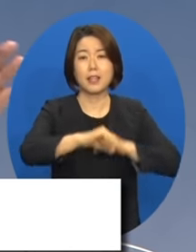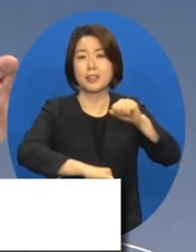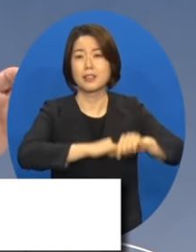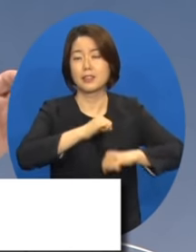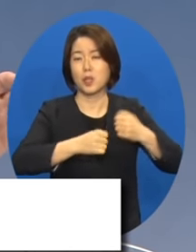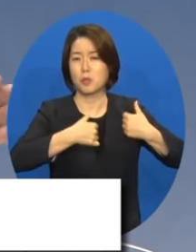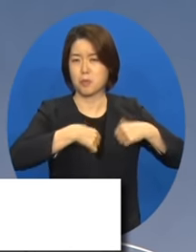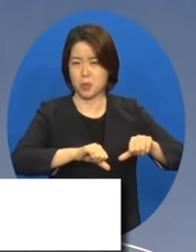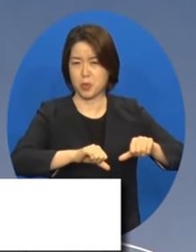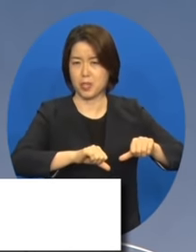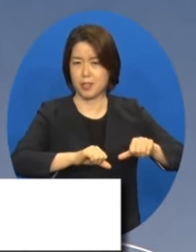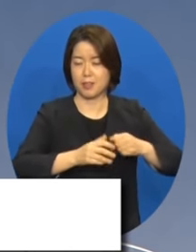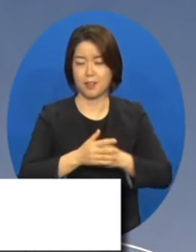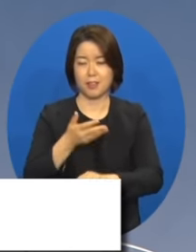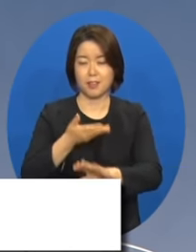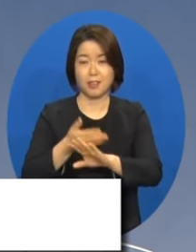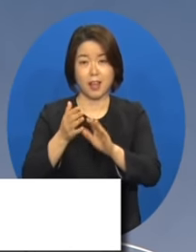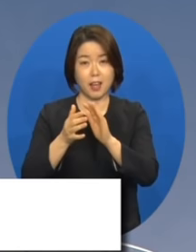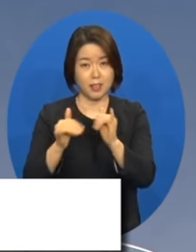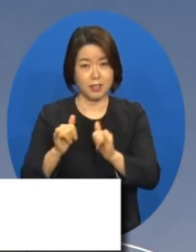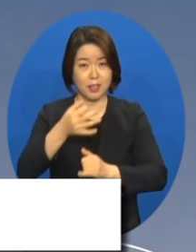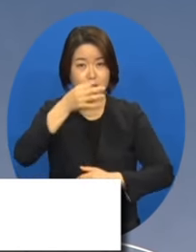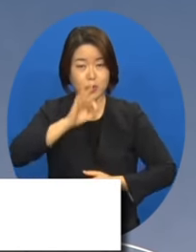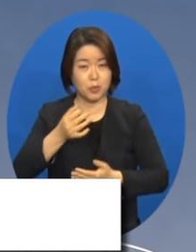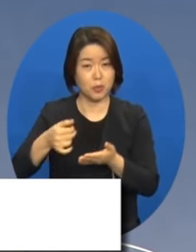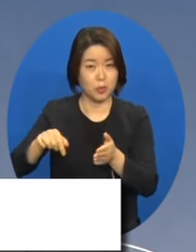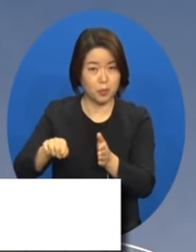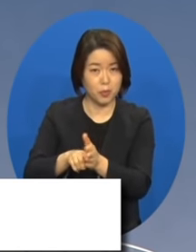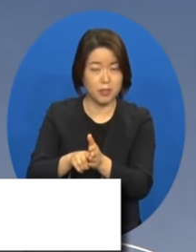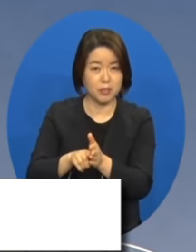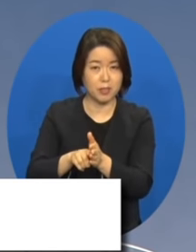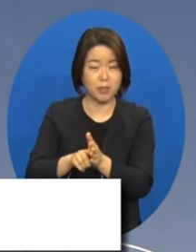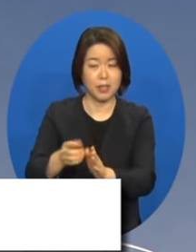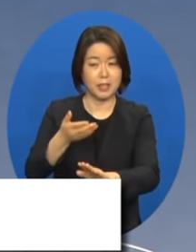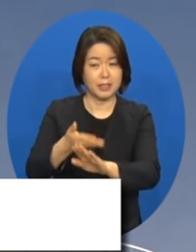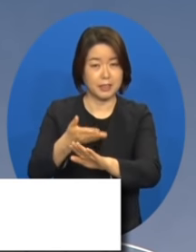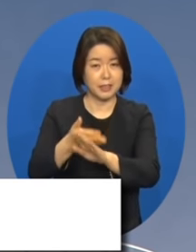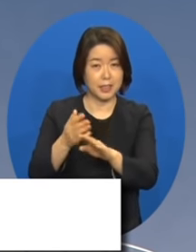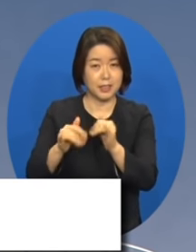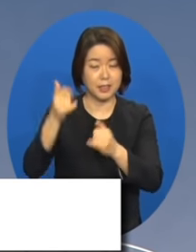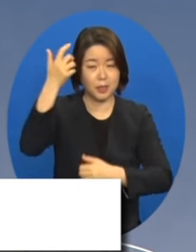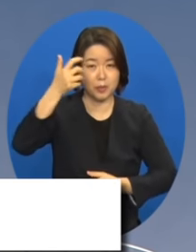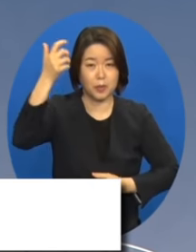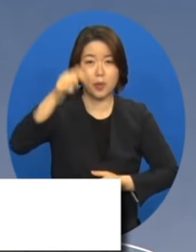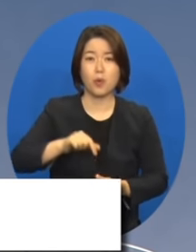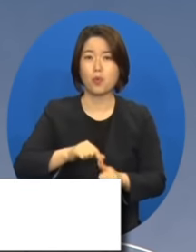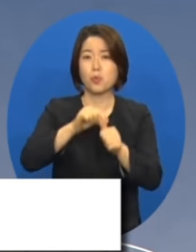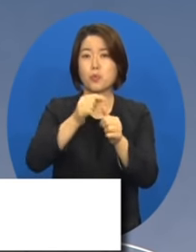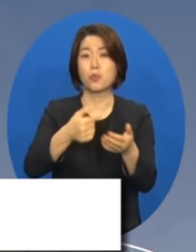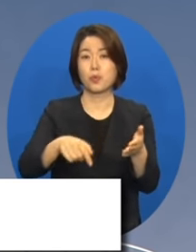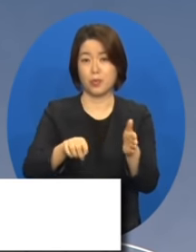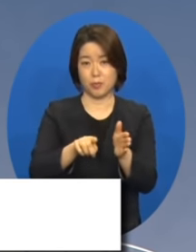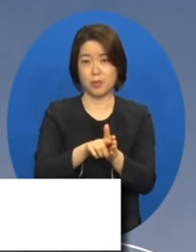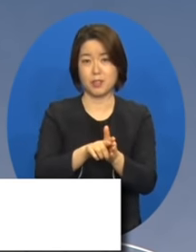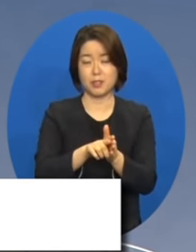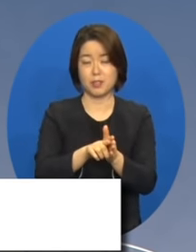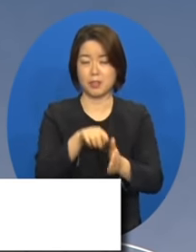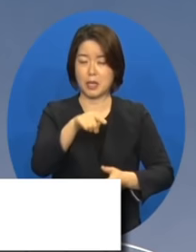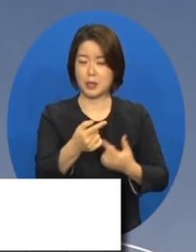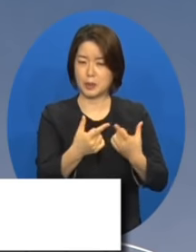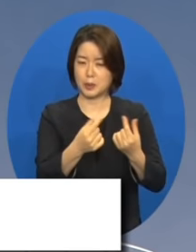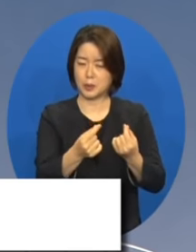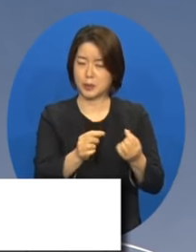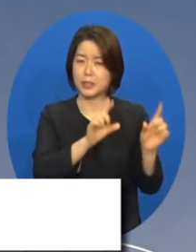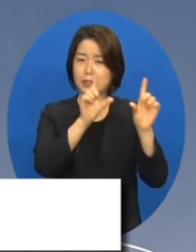포기하고 다른 사람의 유익을 위해서 다른 사람의 영혼을 구원하기 위해서 그렇게 산다면